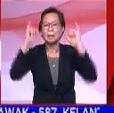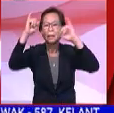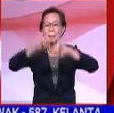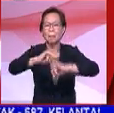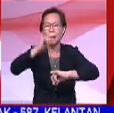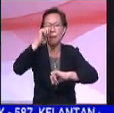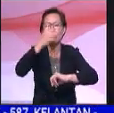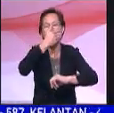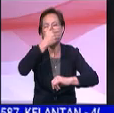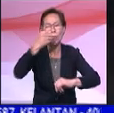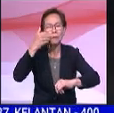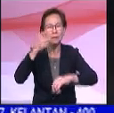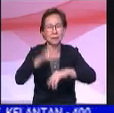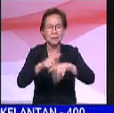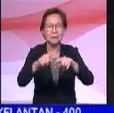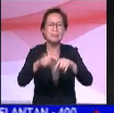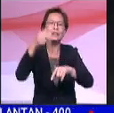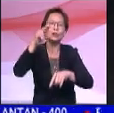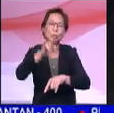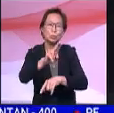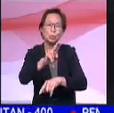rantau orang.